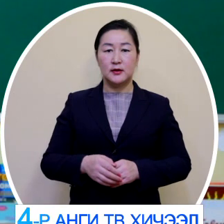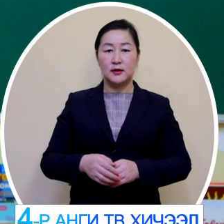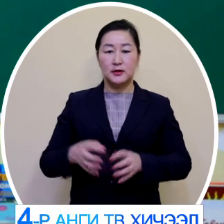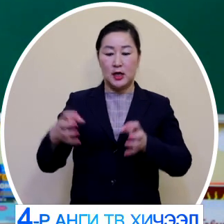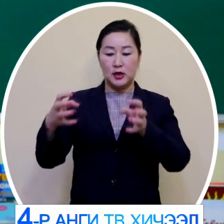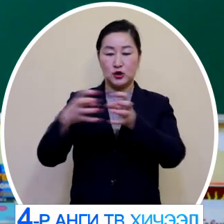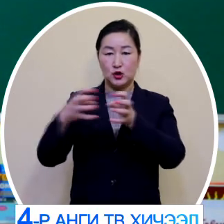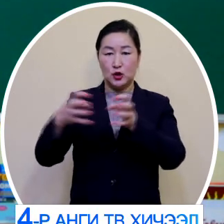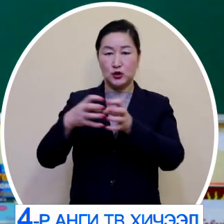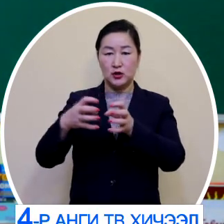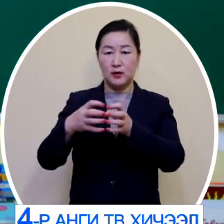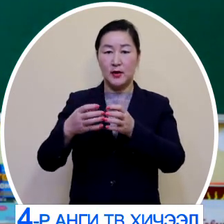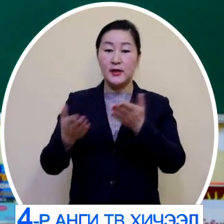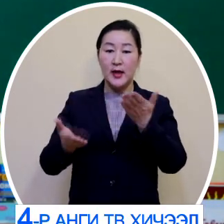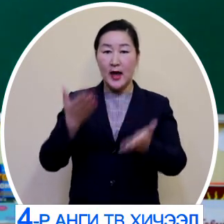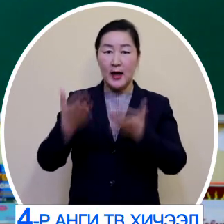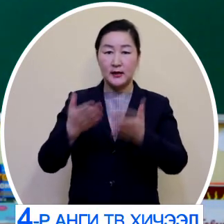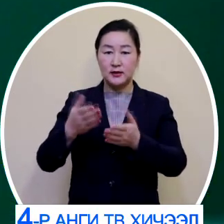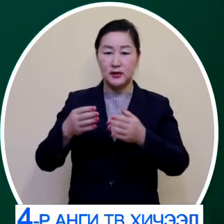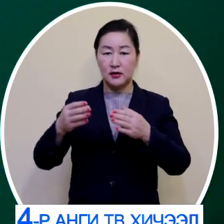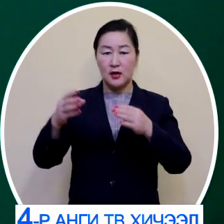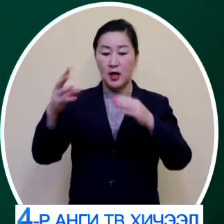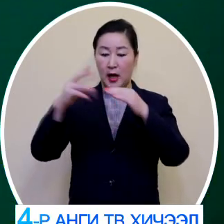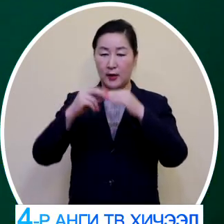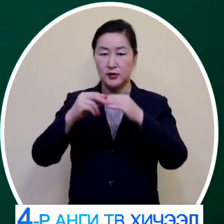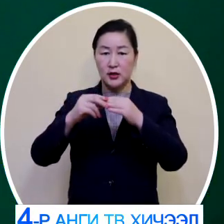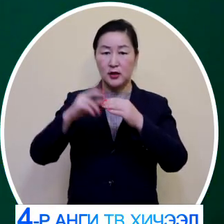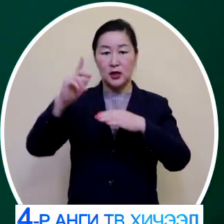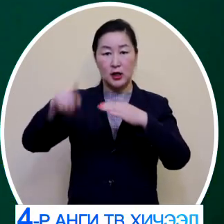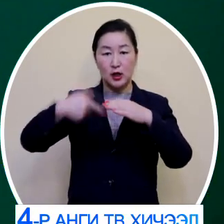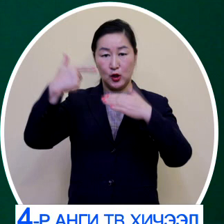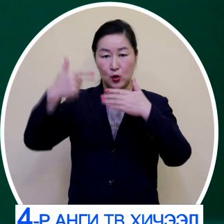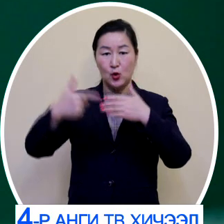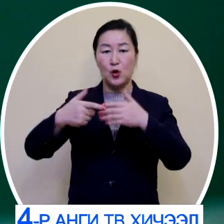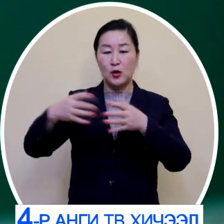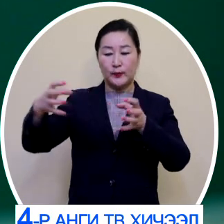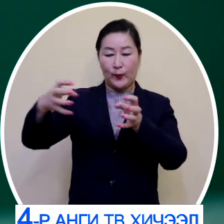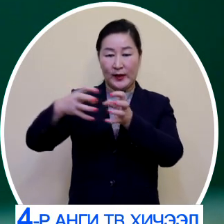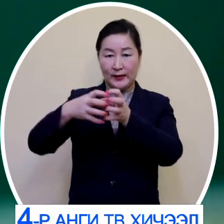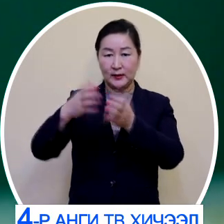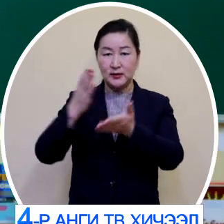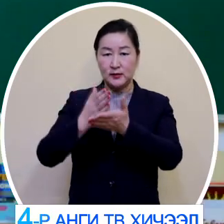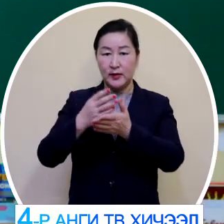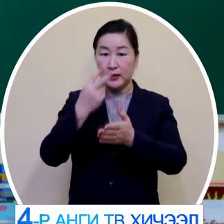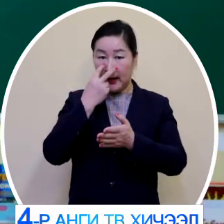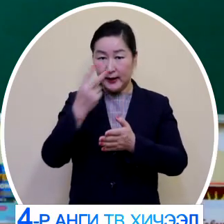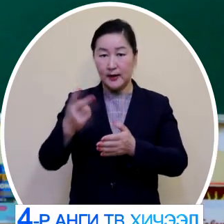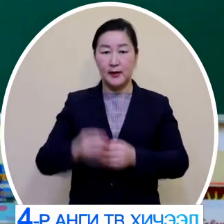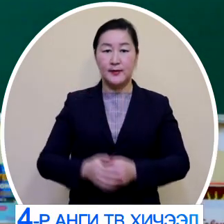За, энэ хараарай. Соронзны маа аль хэсэгт илүү бичгийн хавчаар илүү татагдж байна?